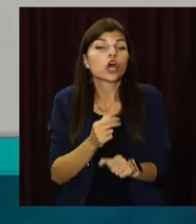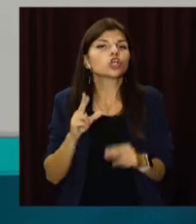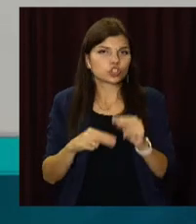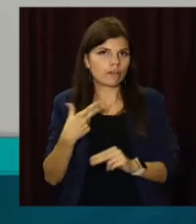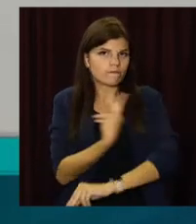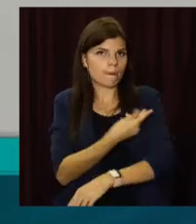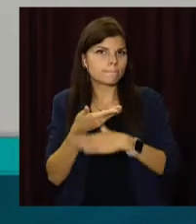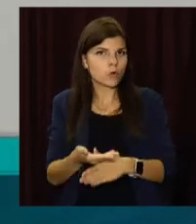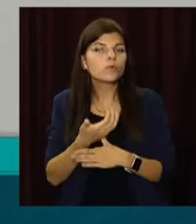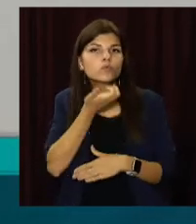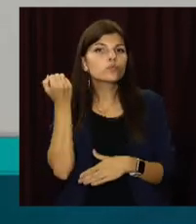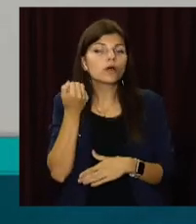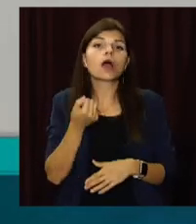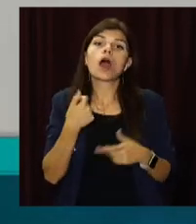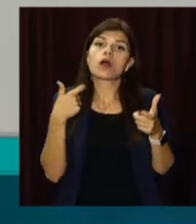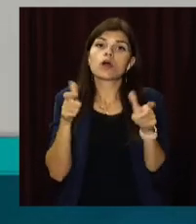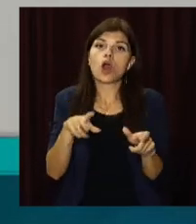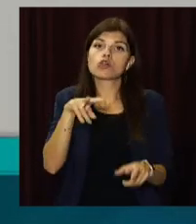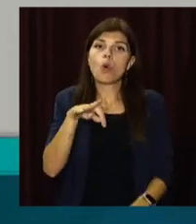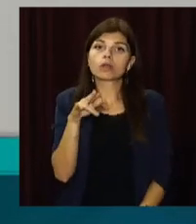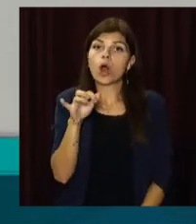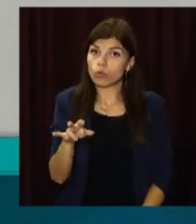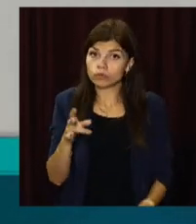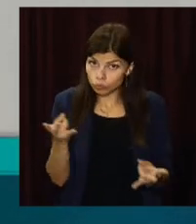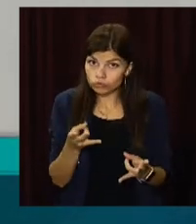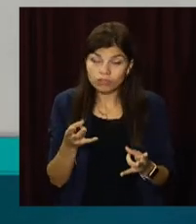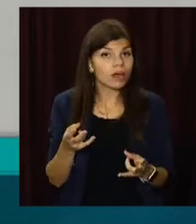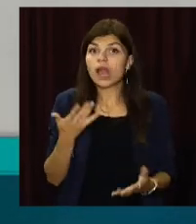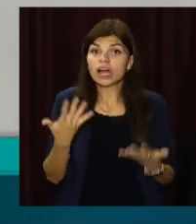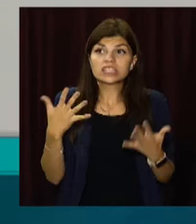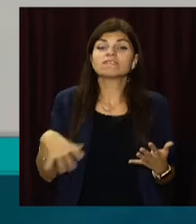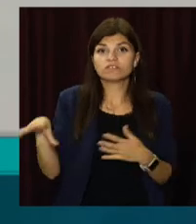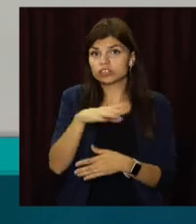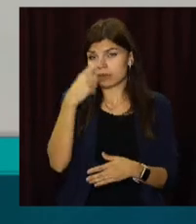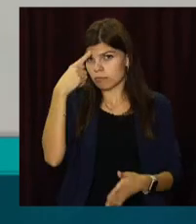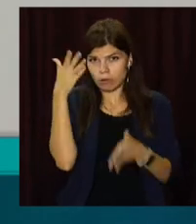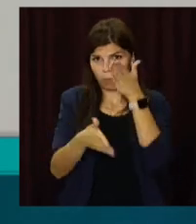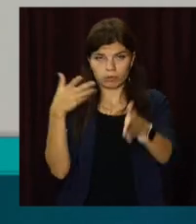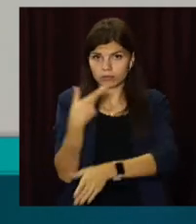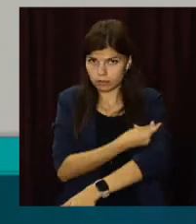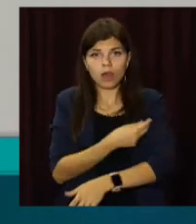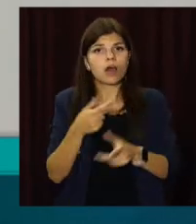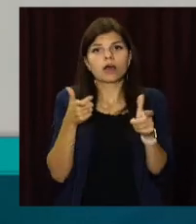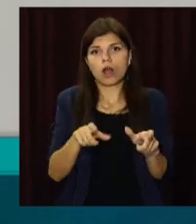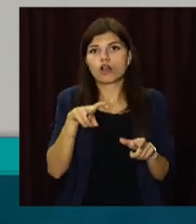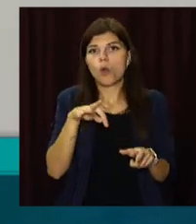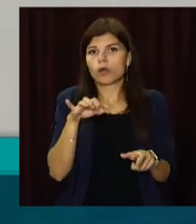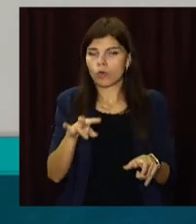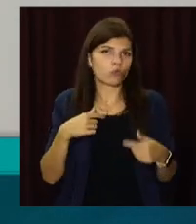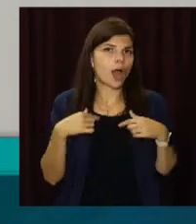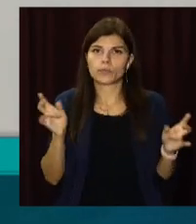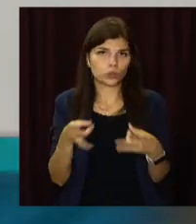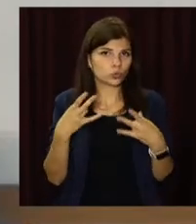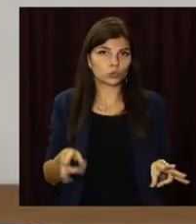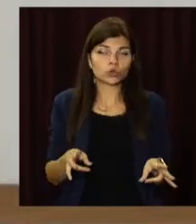Вакцинацією. Чи потрібен нам локдаун? Якщо всі вакцинуються свідомо і відповідально до цього підходять, не потрібен.